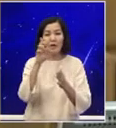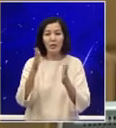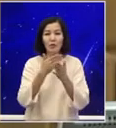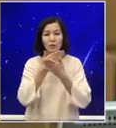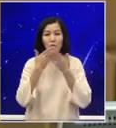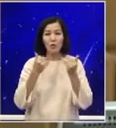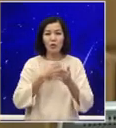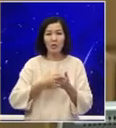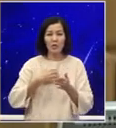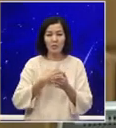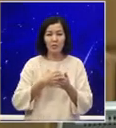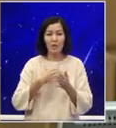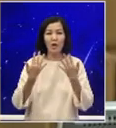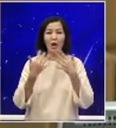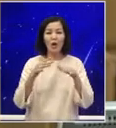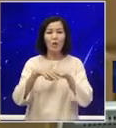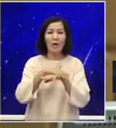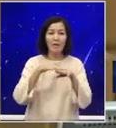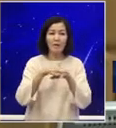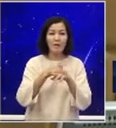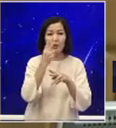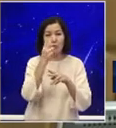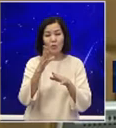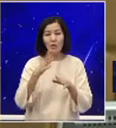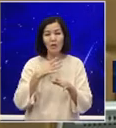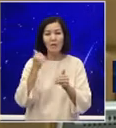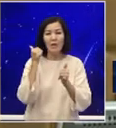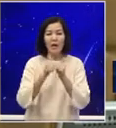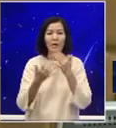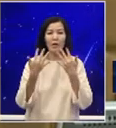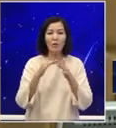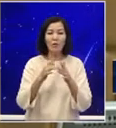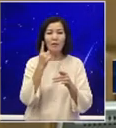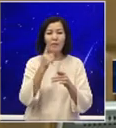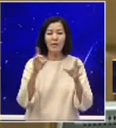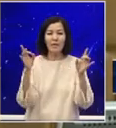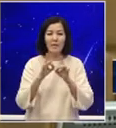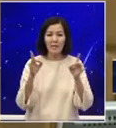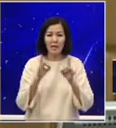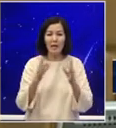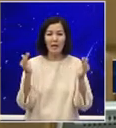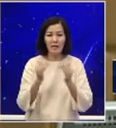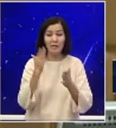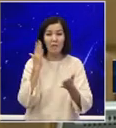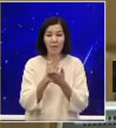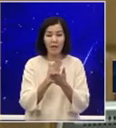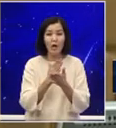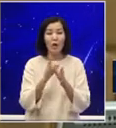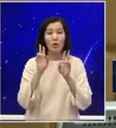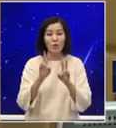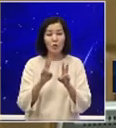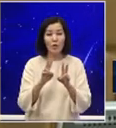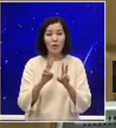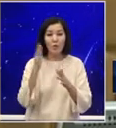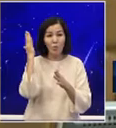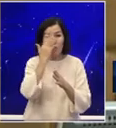жылтады. Ауыл аймақтарды аралап жүріп байқағаным, әр ауылдан кем дегенде бір мейрамхана тойхана ғимараты болады. Ал білім қуған,